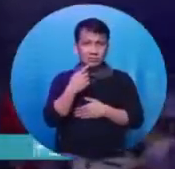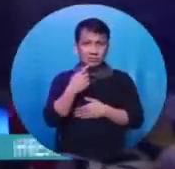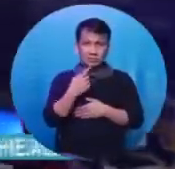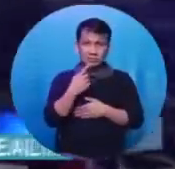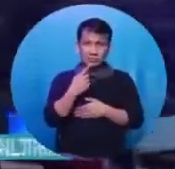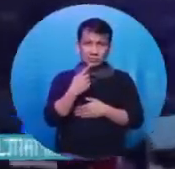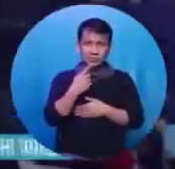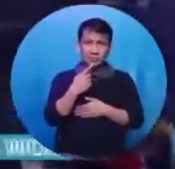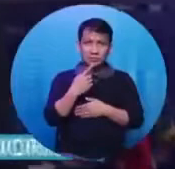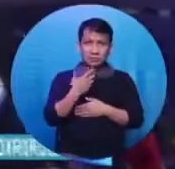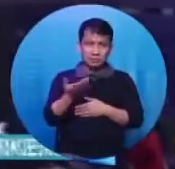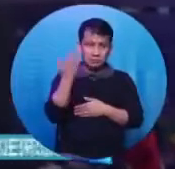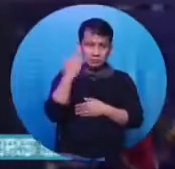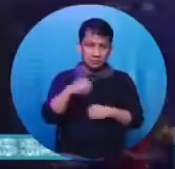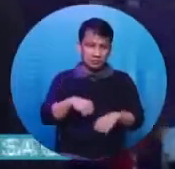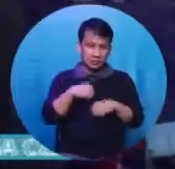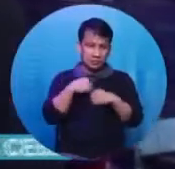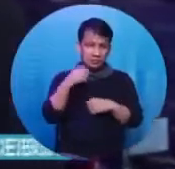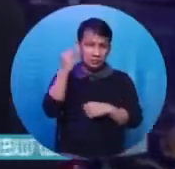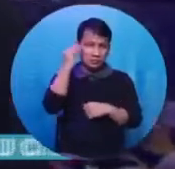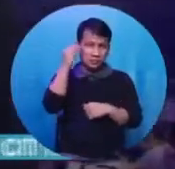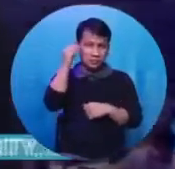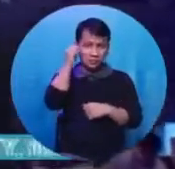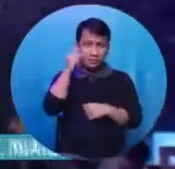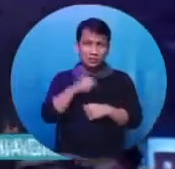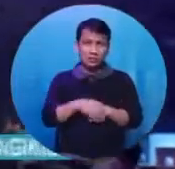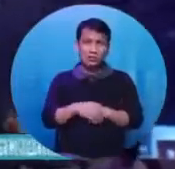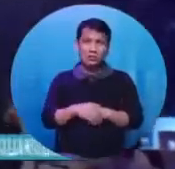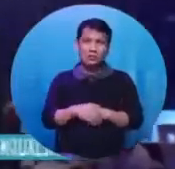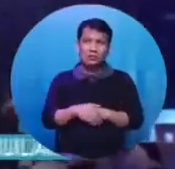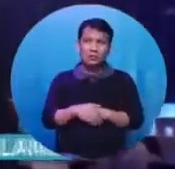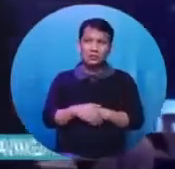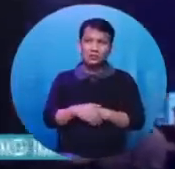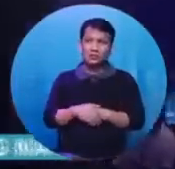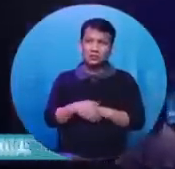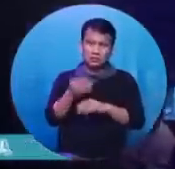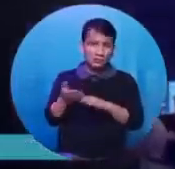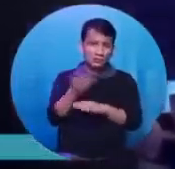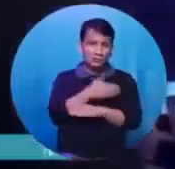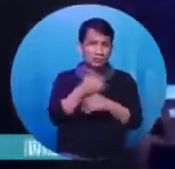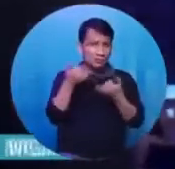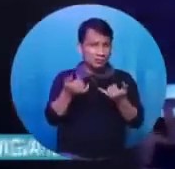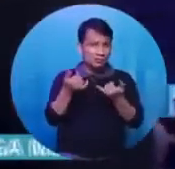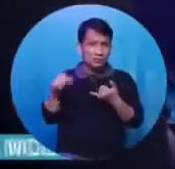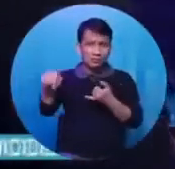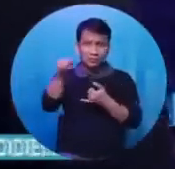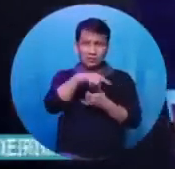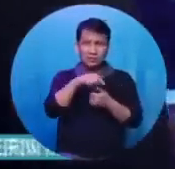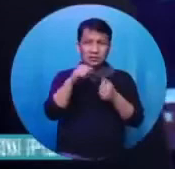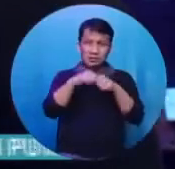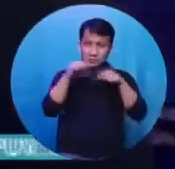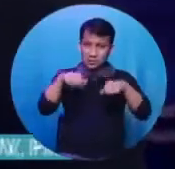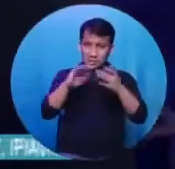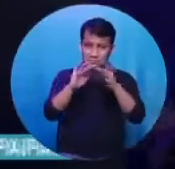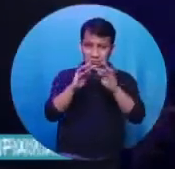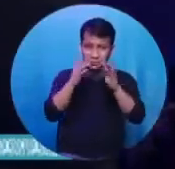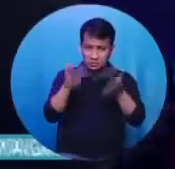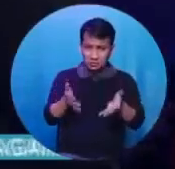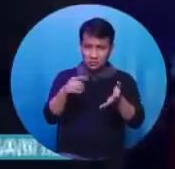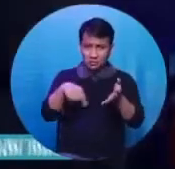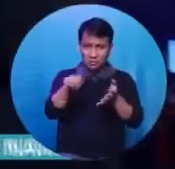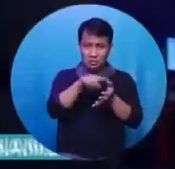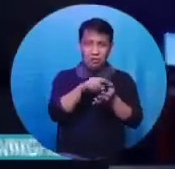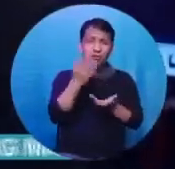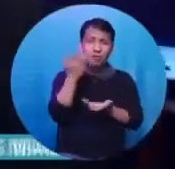nagyayabang si Xander Ford aka Marlo Arizala, idol. So basically yun yung mga sinasabi ng mga kapatid nating netizen dito